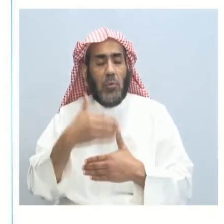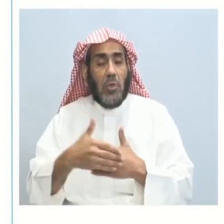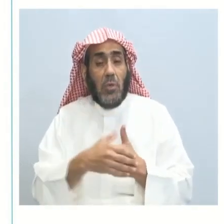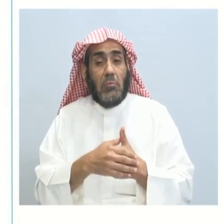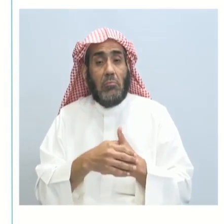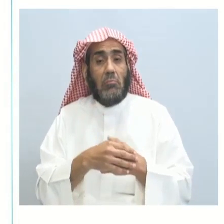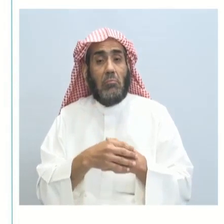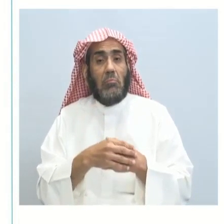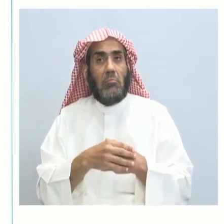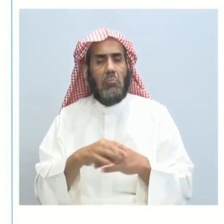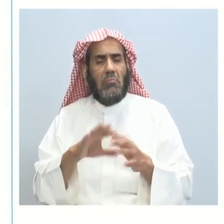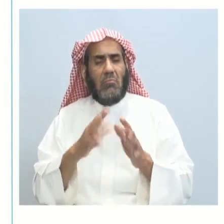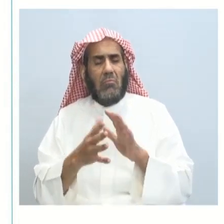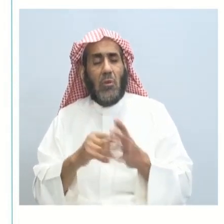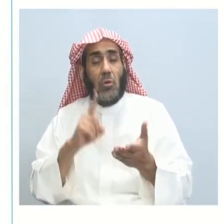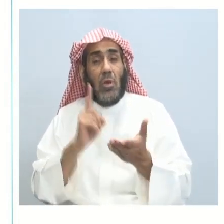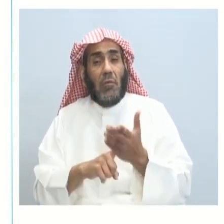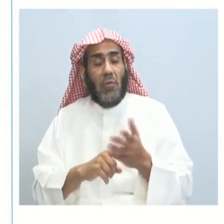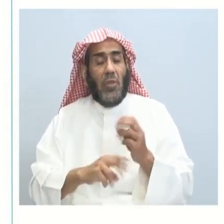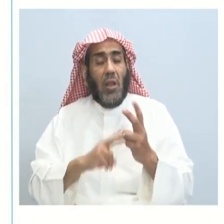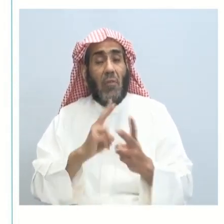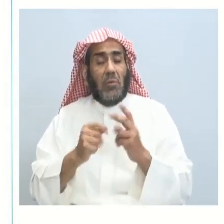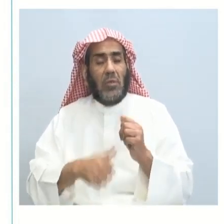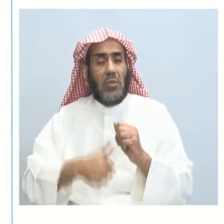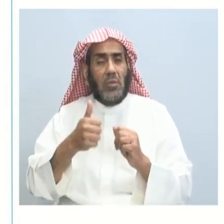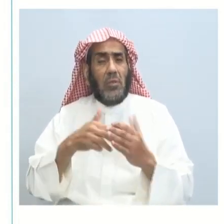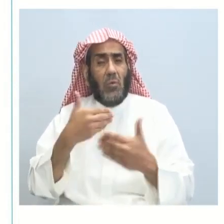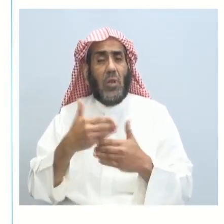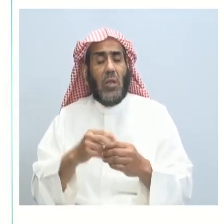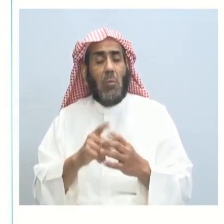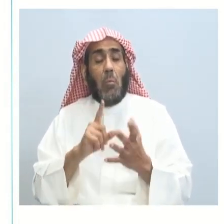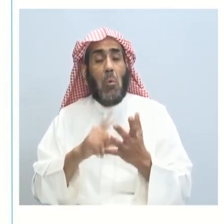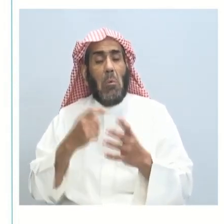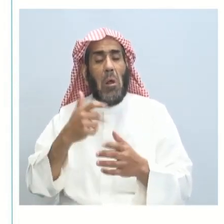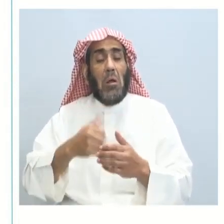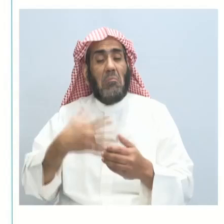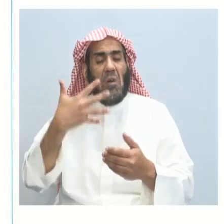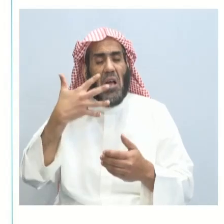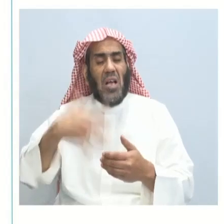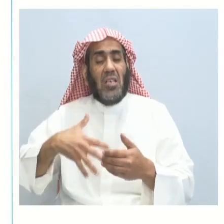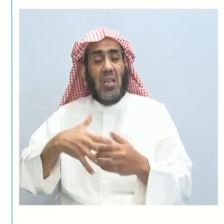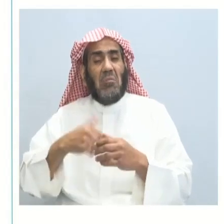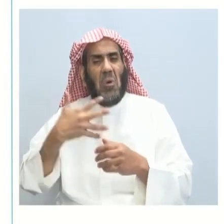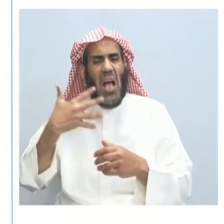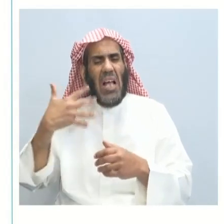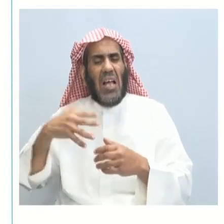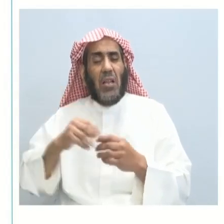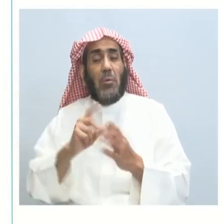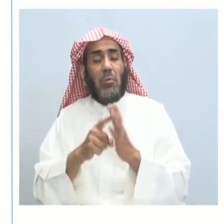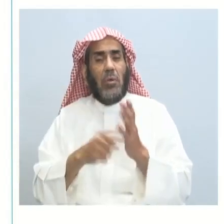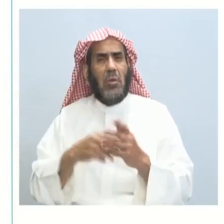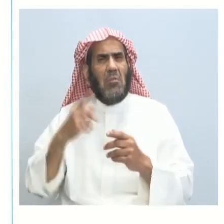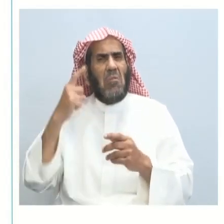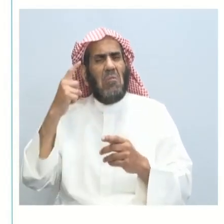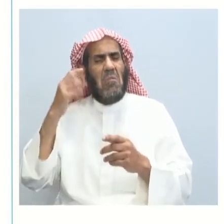وبالتالي حينما لا تنفذ الفعلي بشكل الصحيح اذا ستك تكون هذه المبالغ خساره على منظم الفعاليه اساءه